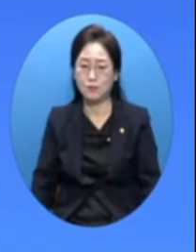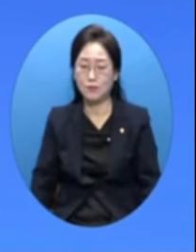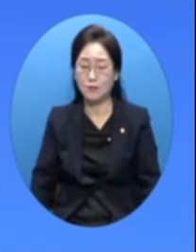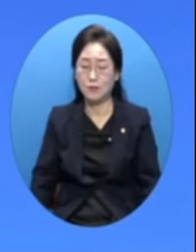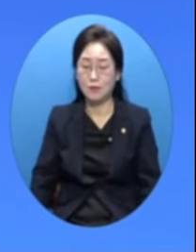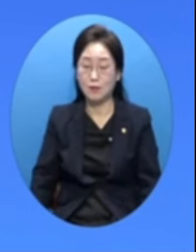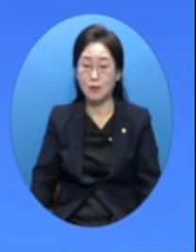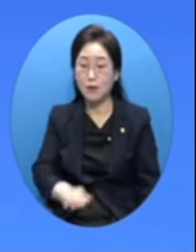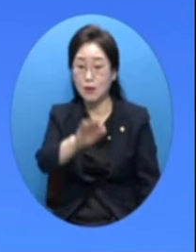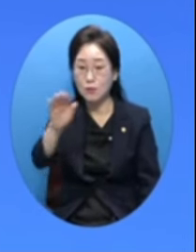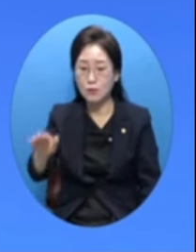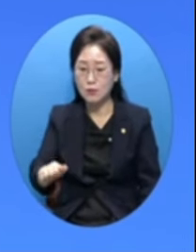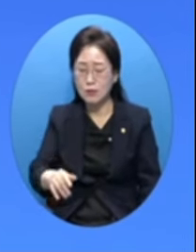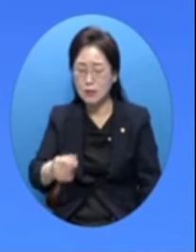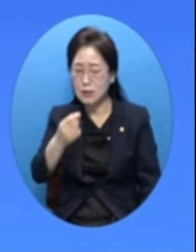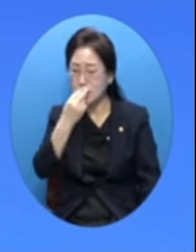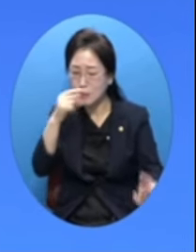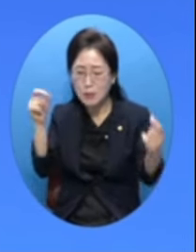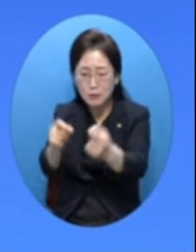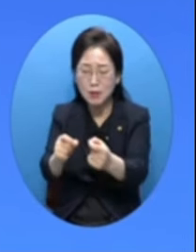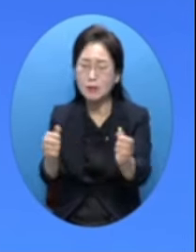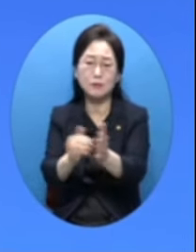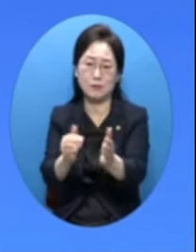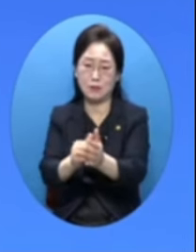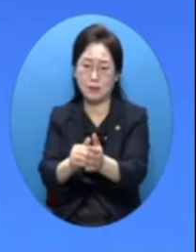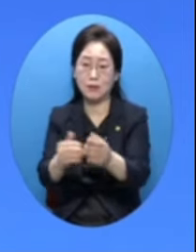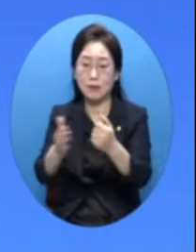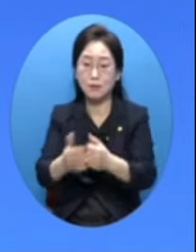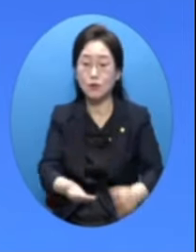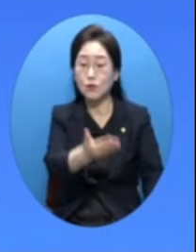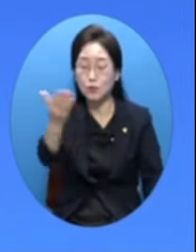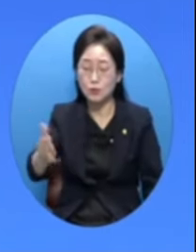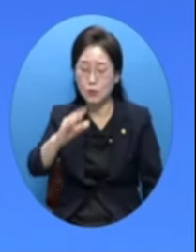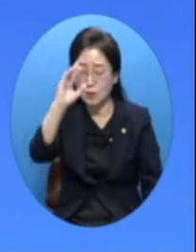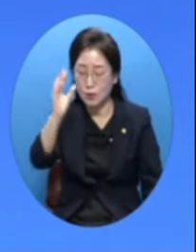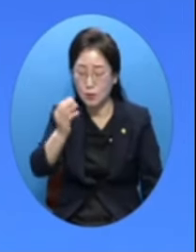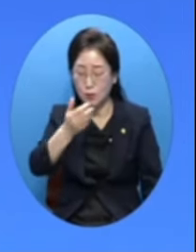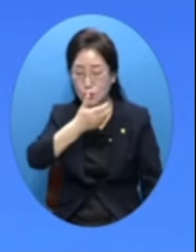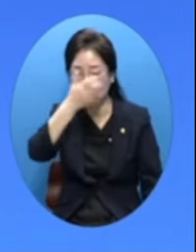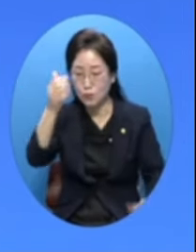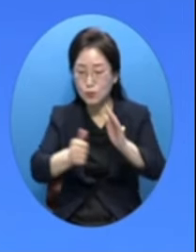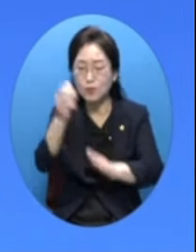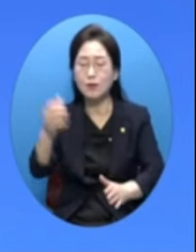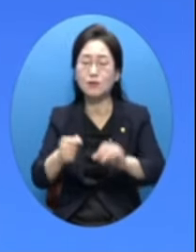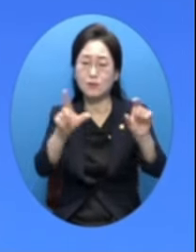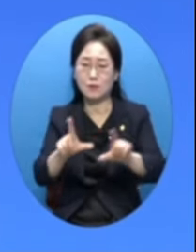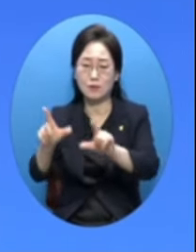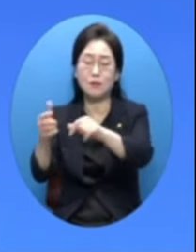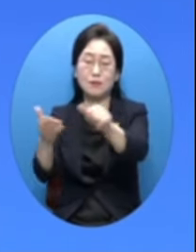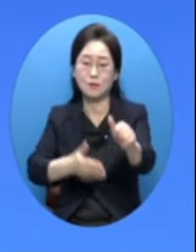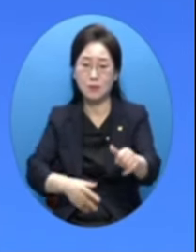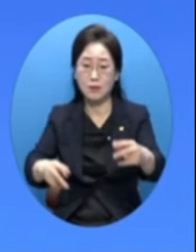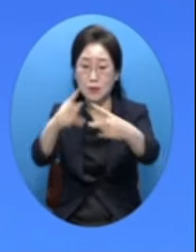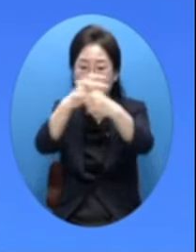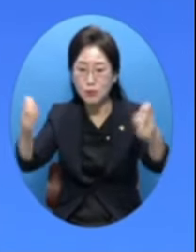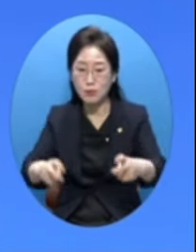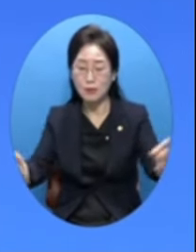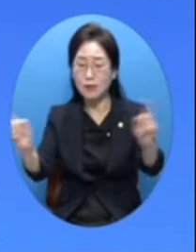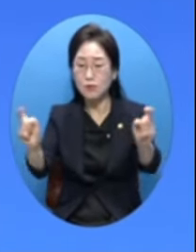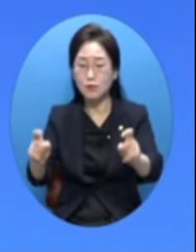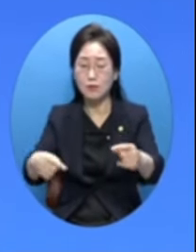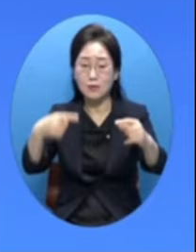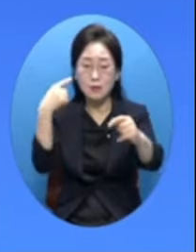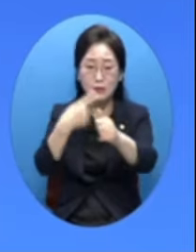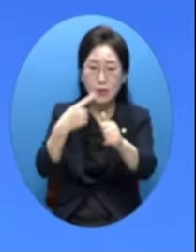짧게 우리 인생길 지나갑니다. 여러분 주님에서 거룩한 꿈과 소망을 갖고 살아가시기 바랍니다. 미워하고 다투고 싸우고